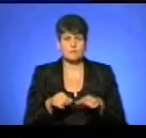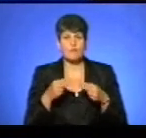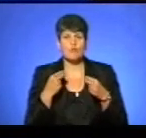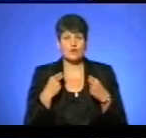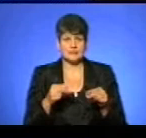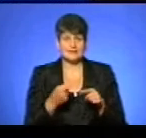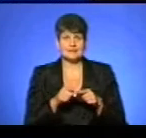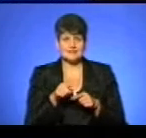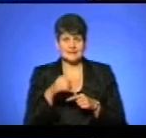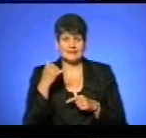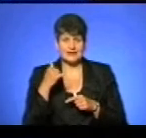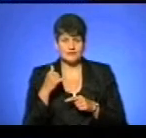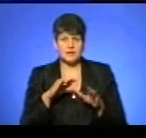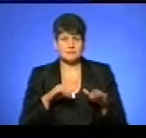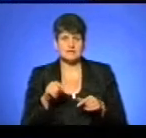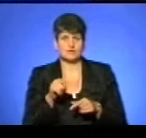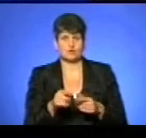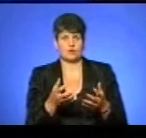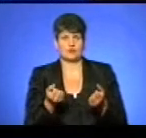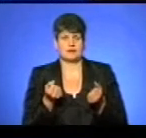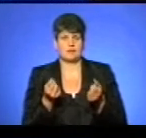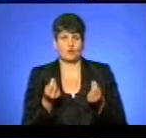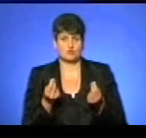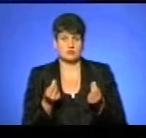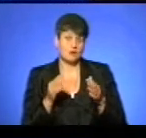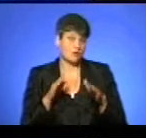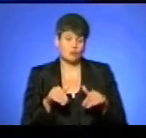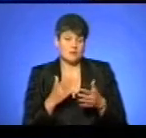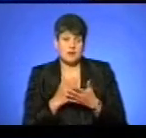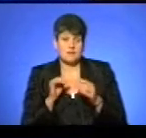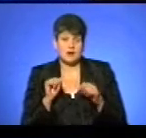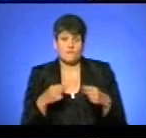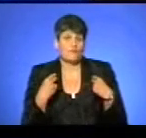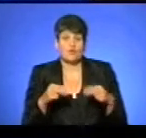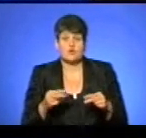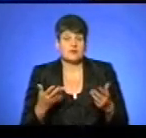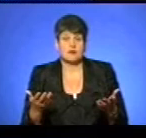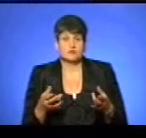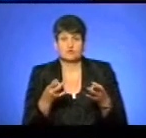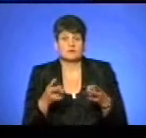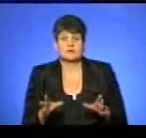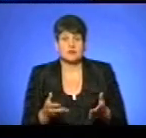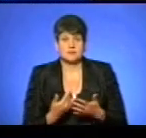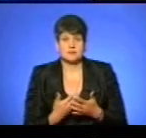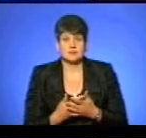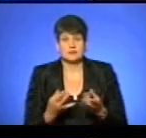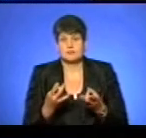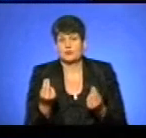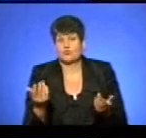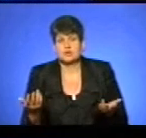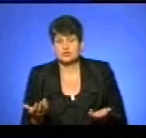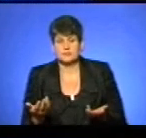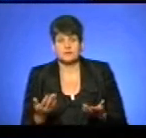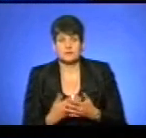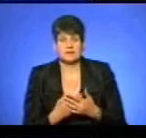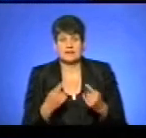ту телятку, але після того, як отримає кошти. Після того вона має право продати, якщо їй без потреби потрібні кошти